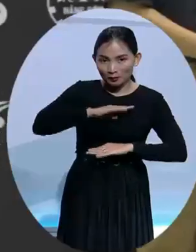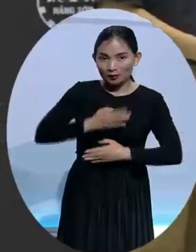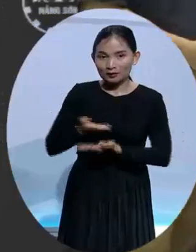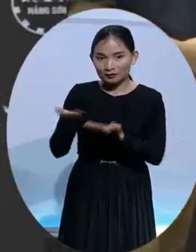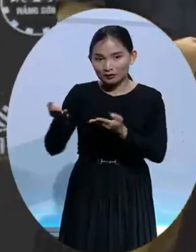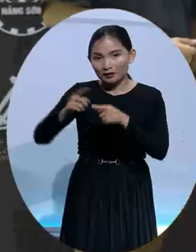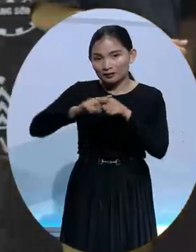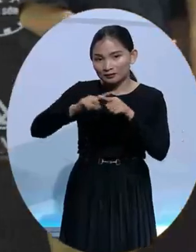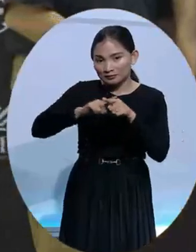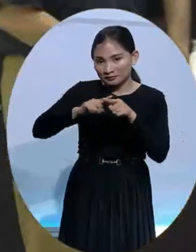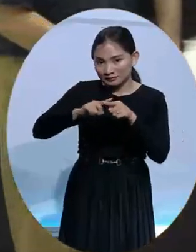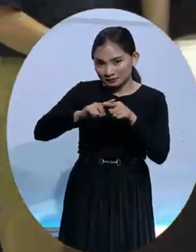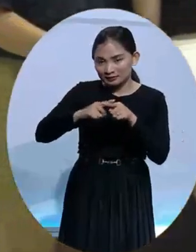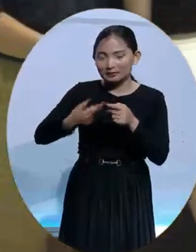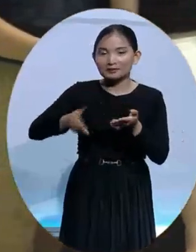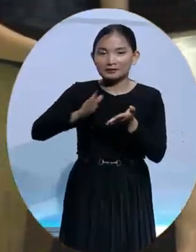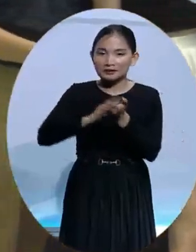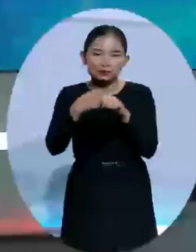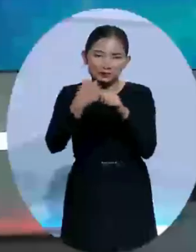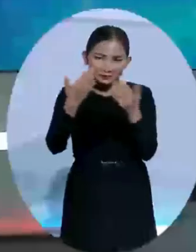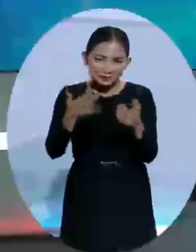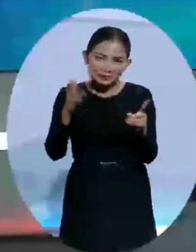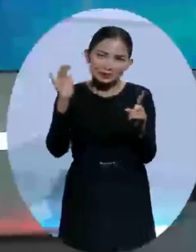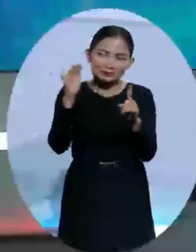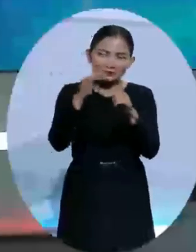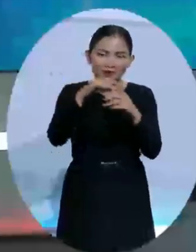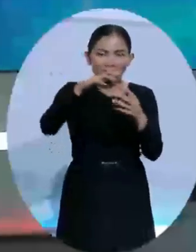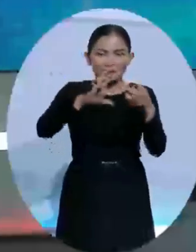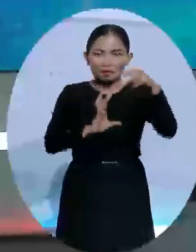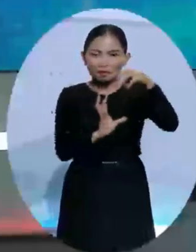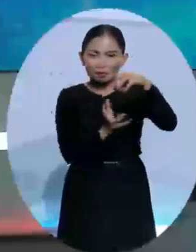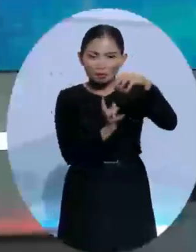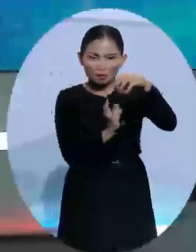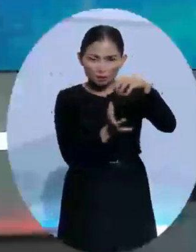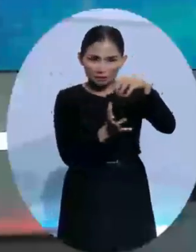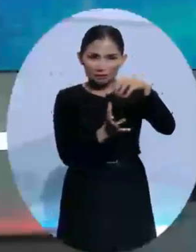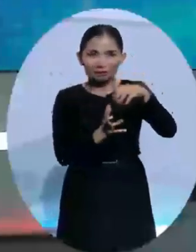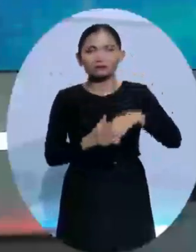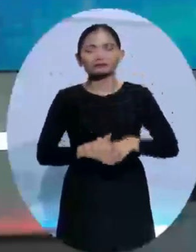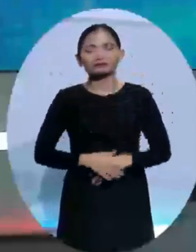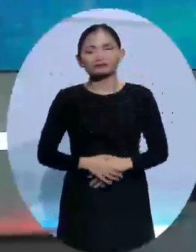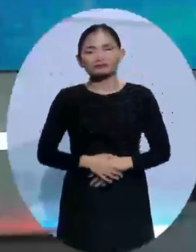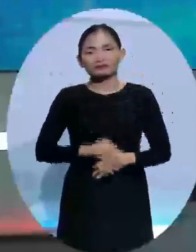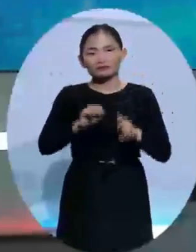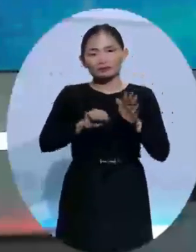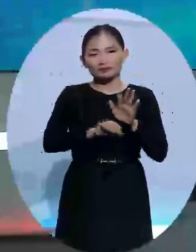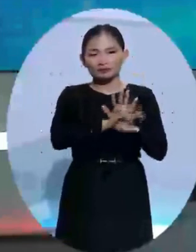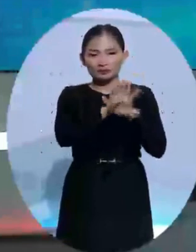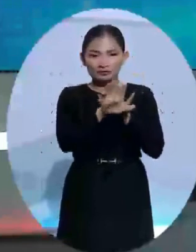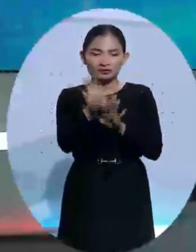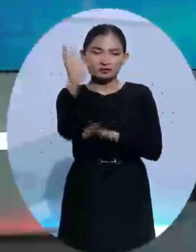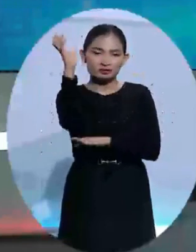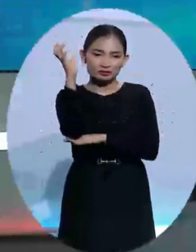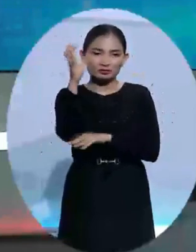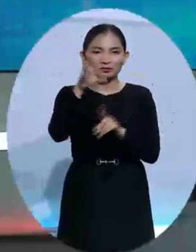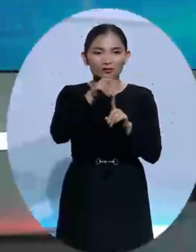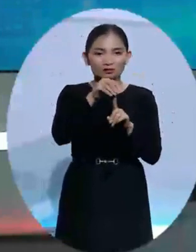tham gia các chương trình thiện nguyện xã hội. Thông tin vừa rồi đã khép lại bản tin buổi trưa của Đài Truyền hình Thành phố Hồ Chí Minh.